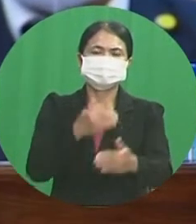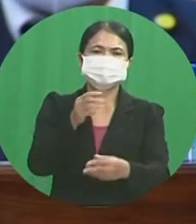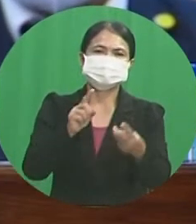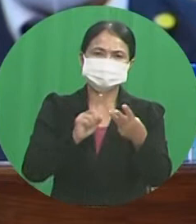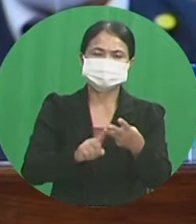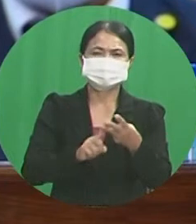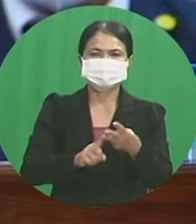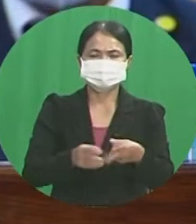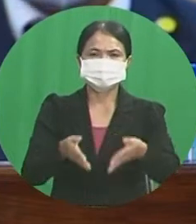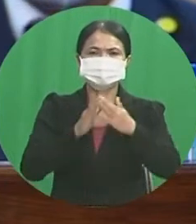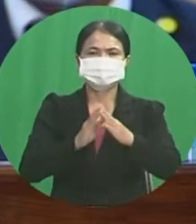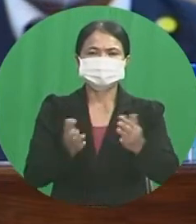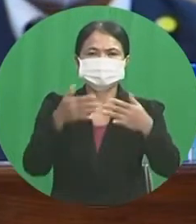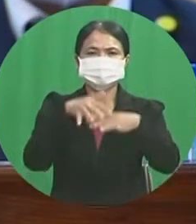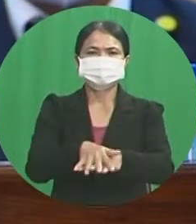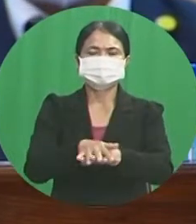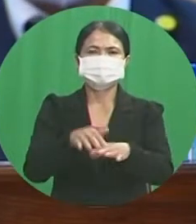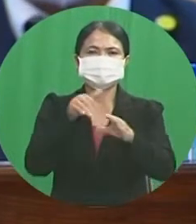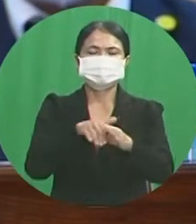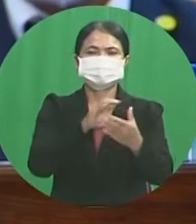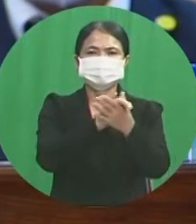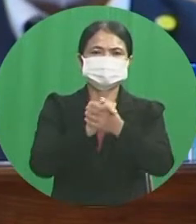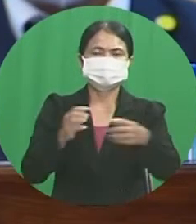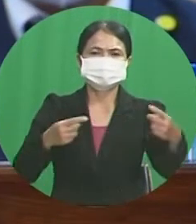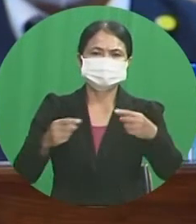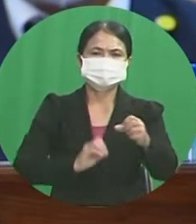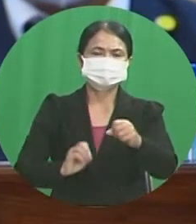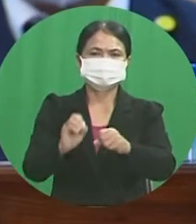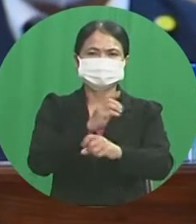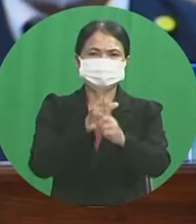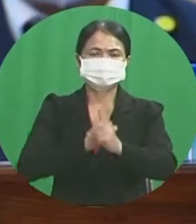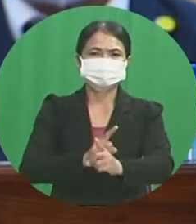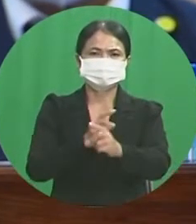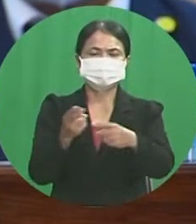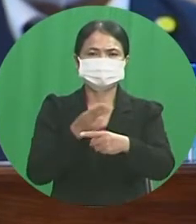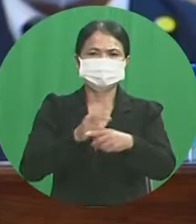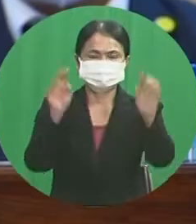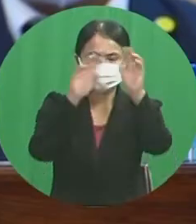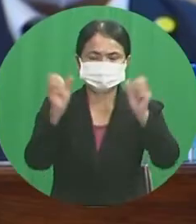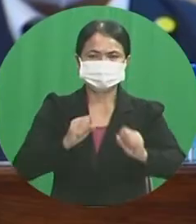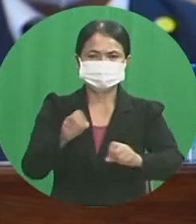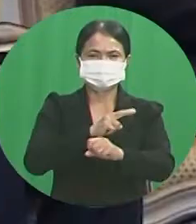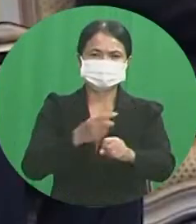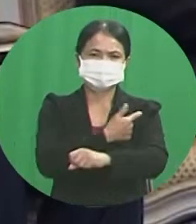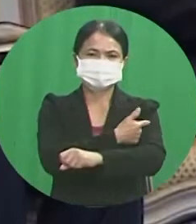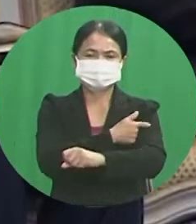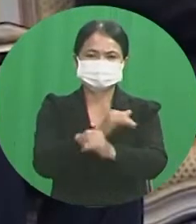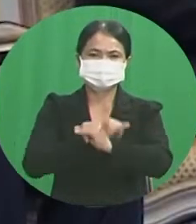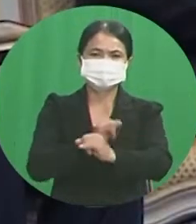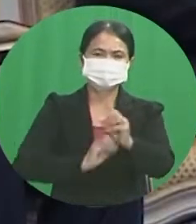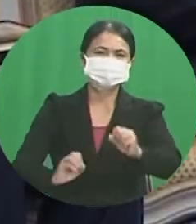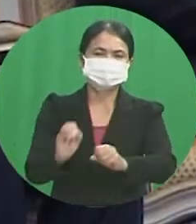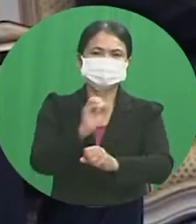3ការបង្កើតភាពសាមក្នុងសហគមន៍ប្រឆាំង COVID-19 តាមរយៈការអនុវត្តយុទ្ធនាការជាតិចាក់វ៉ាក់សាំងបង្ការជំ